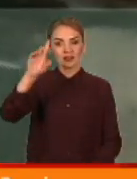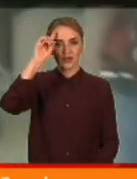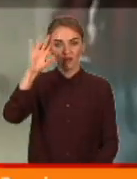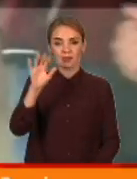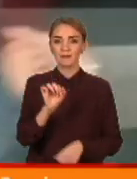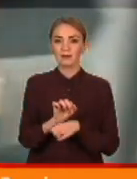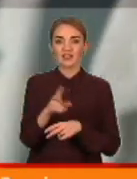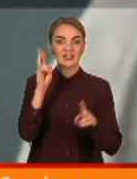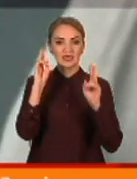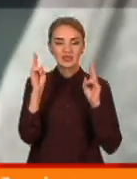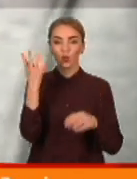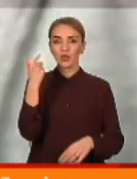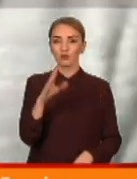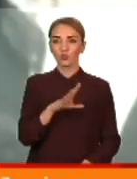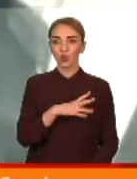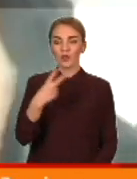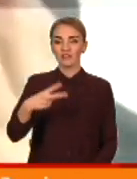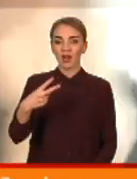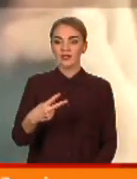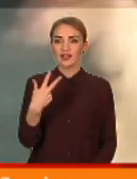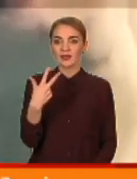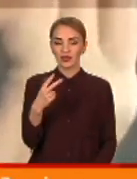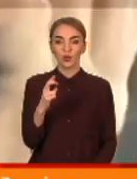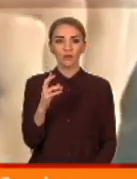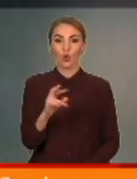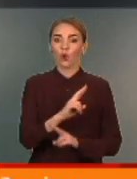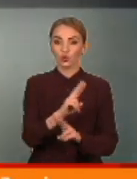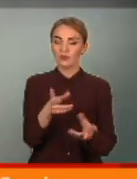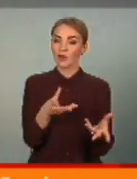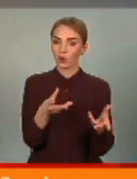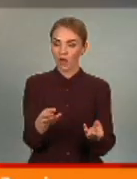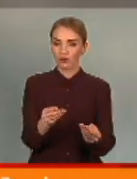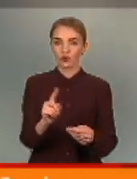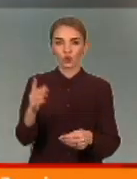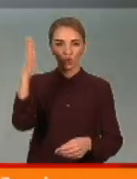Він припинив стригтися, коли йому було 23, бо хтось